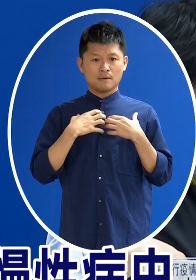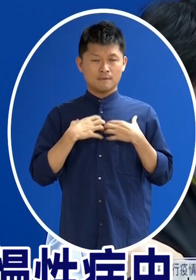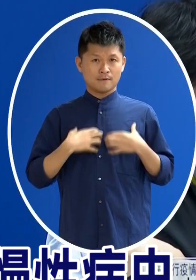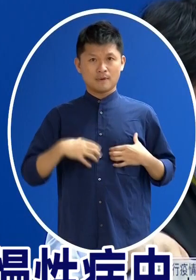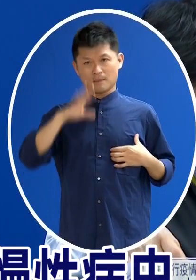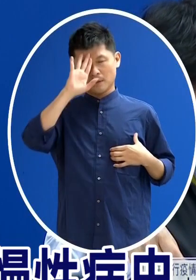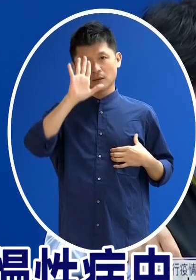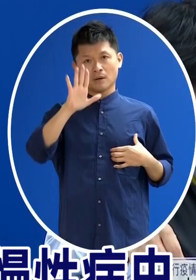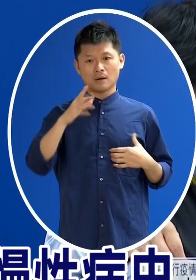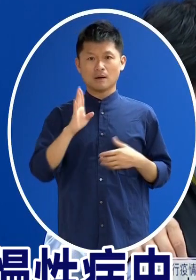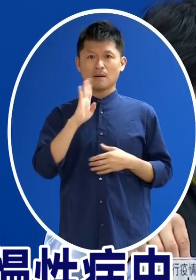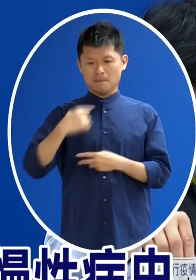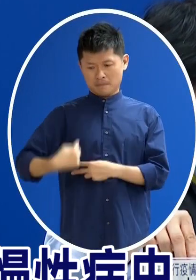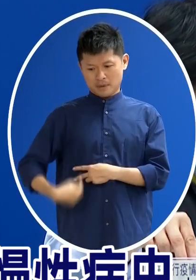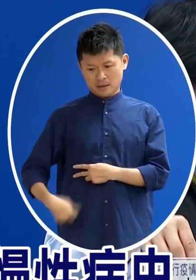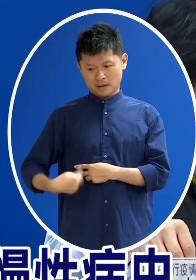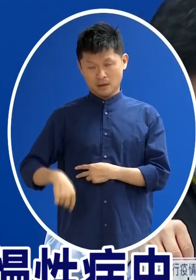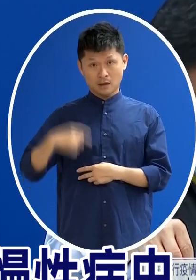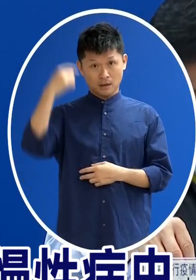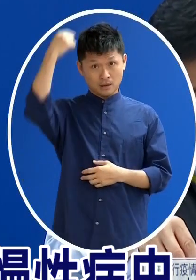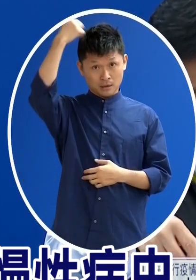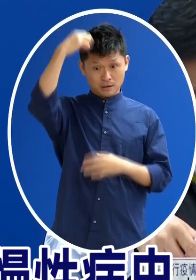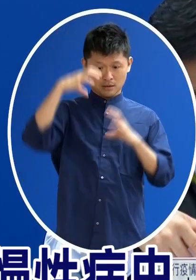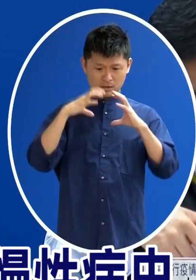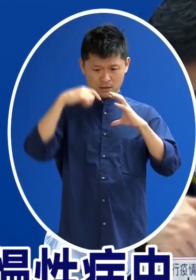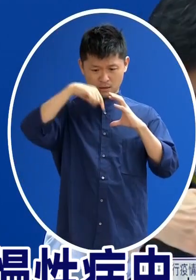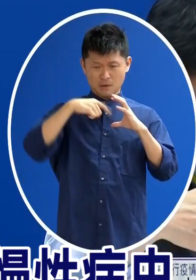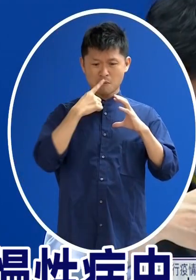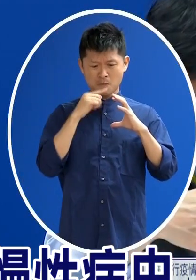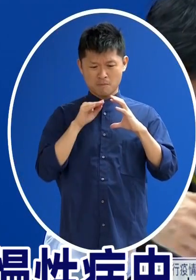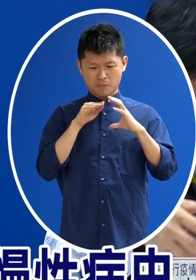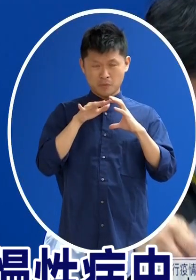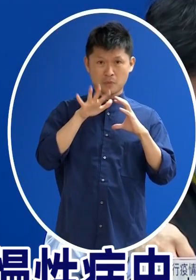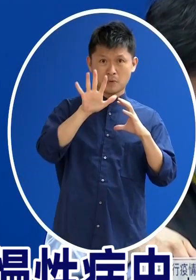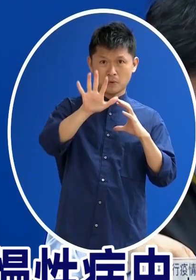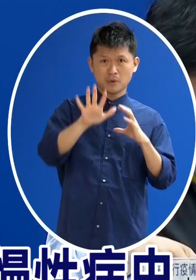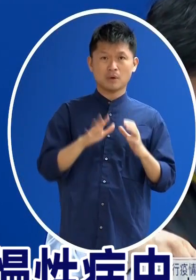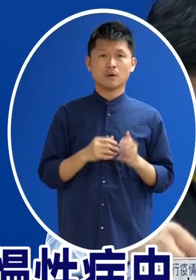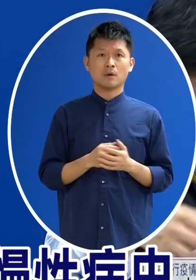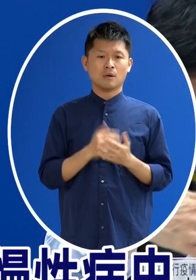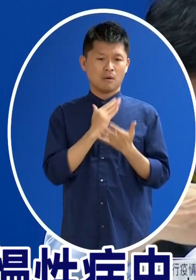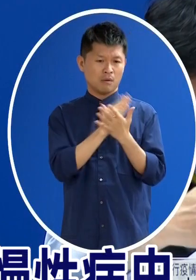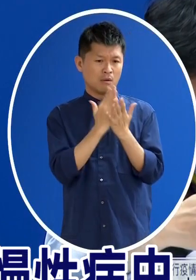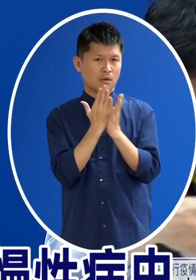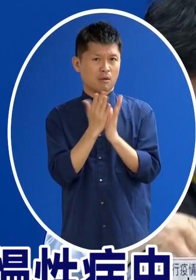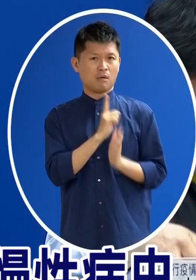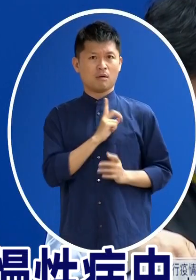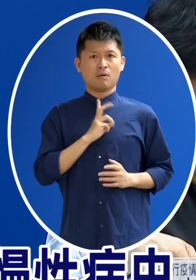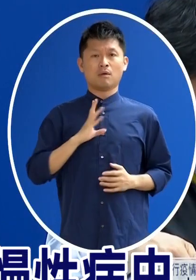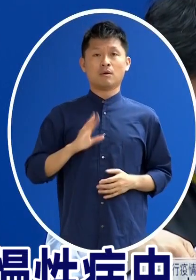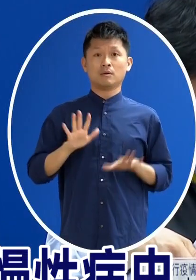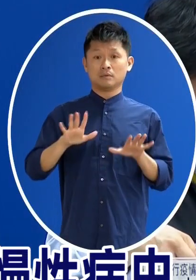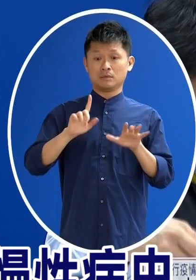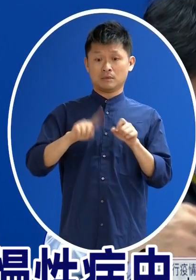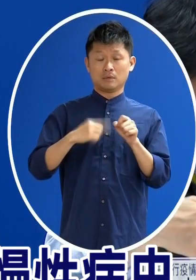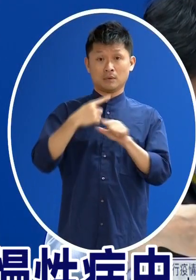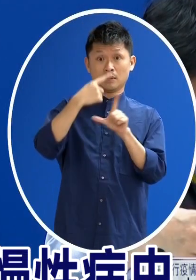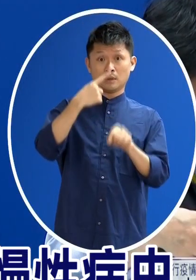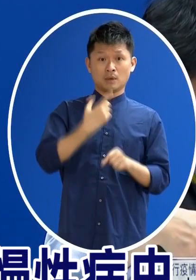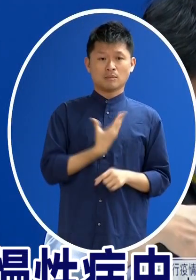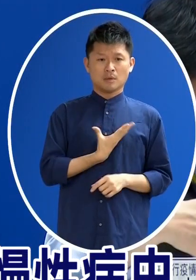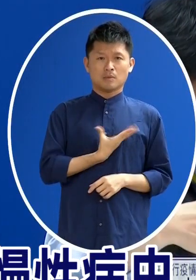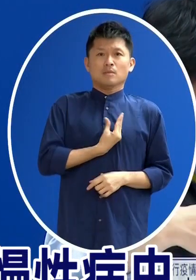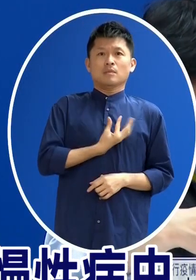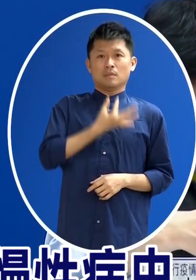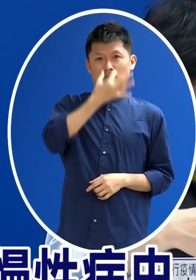性 B 型肝炎，还有颅内出血、冠心症、所以他他今年一月有曾经心肌梗塞住